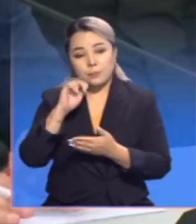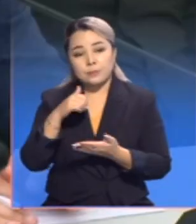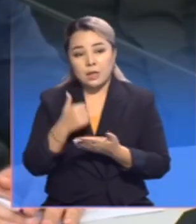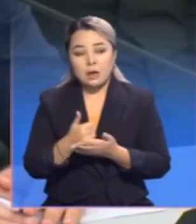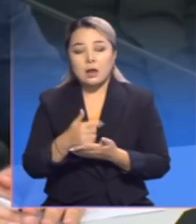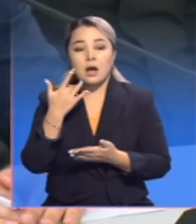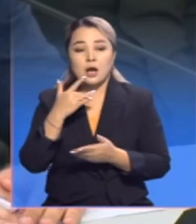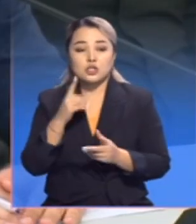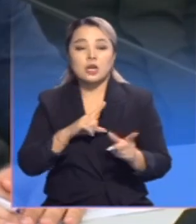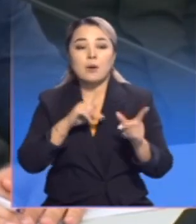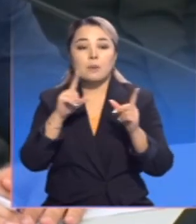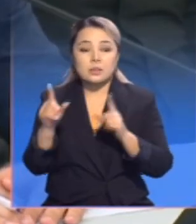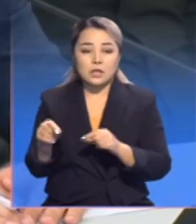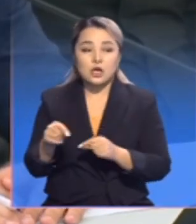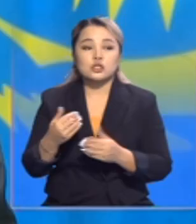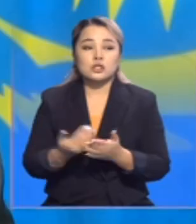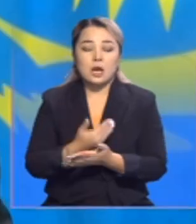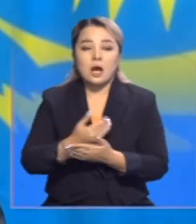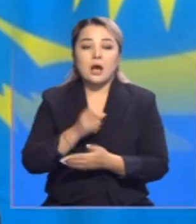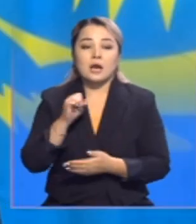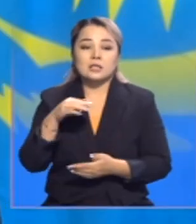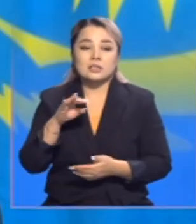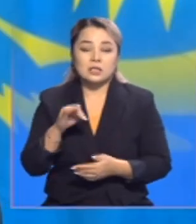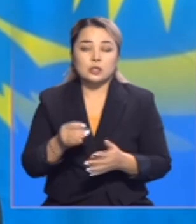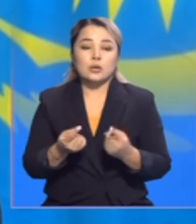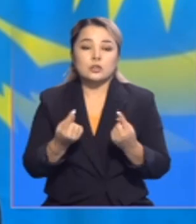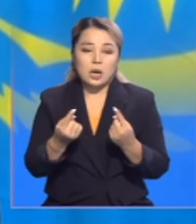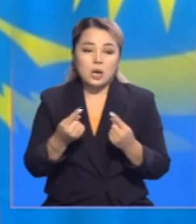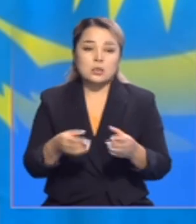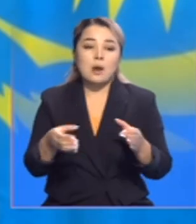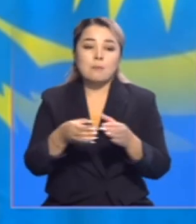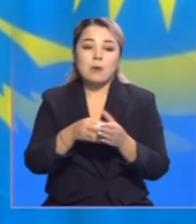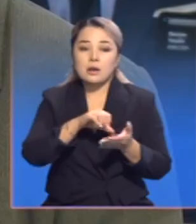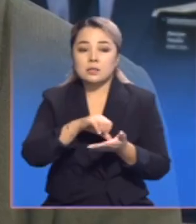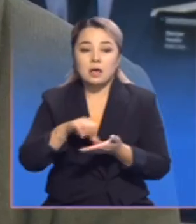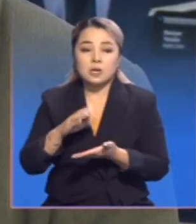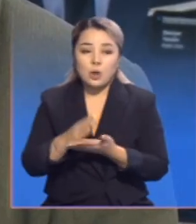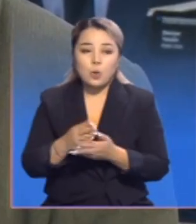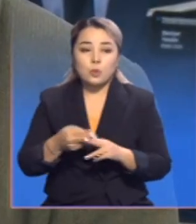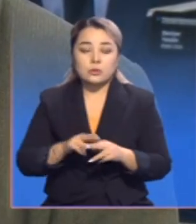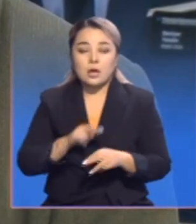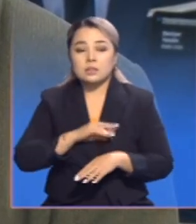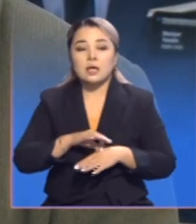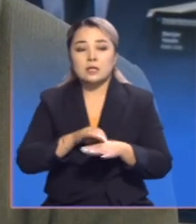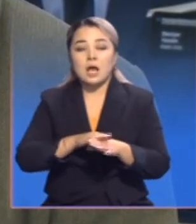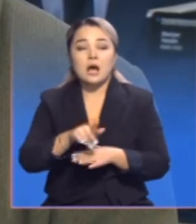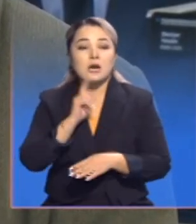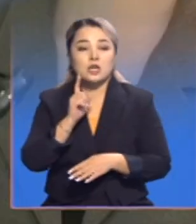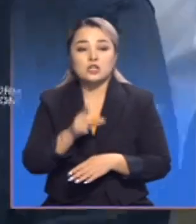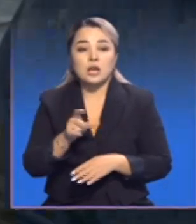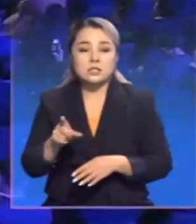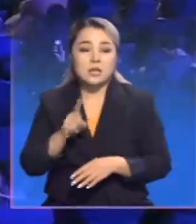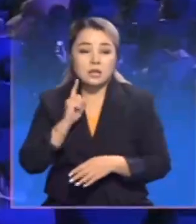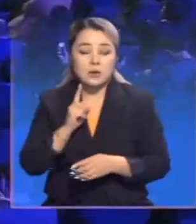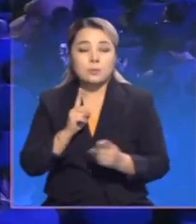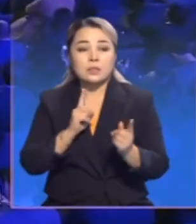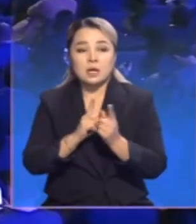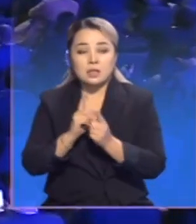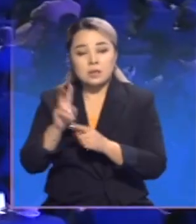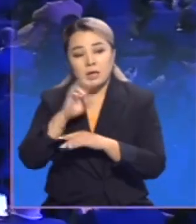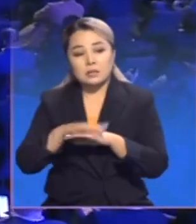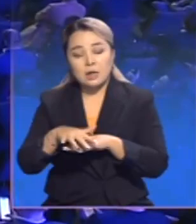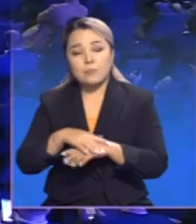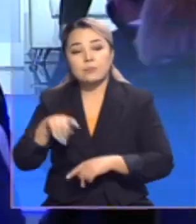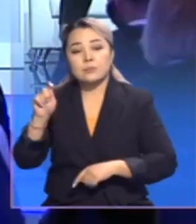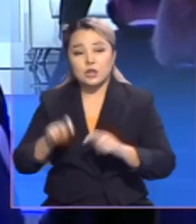басшысы ақшқа сапарында жаһандық IT гигант компания өкілдерімен және сол салада жүрген қазақ жастарымен кездесіп, сосын елге келе